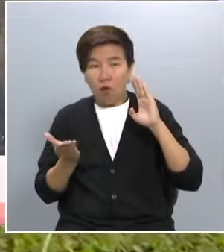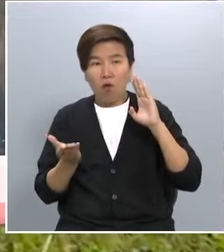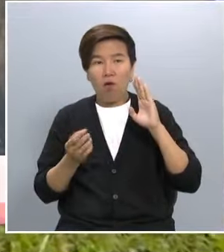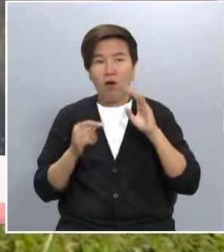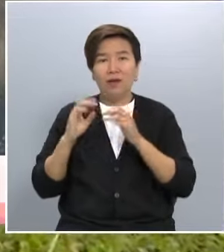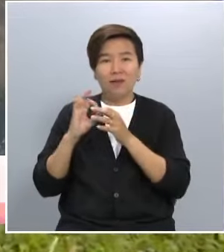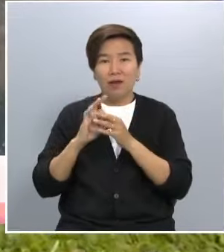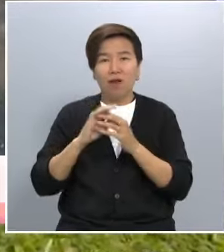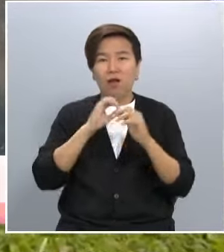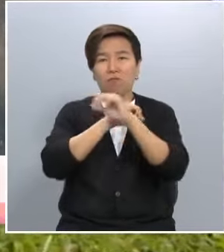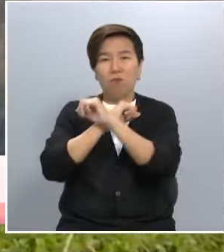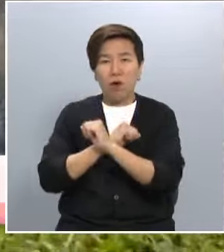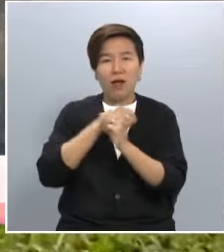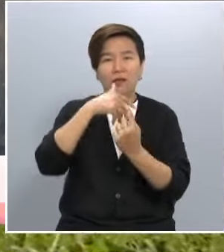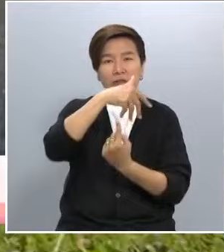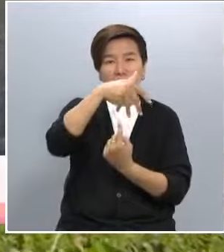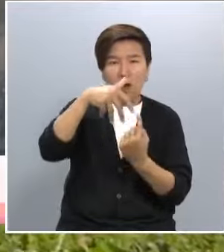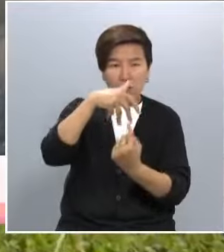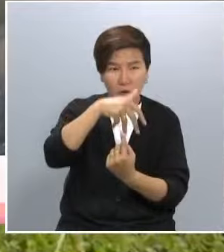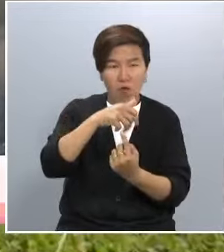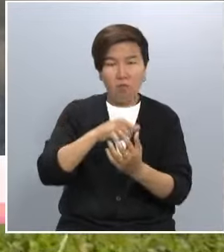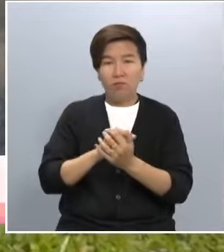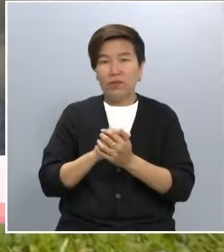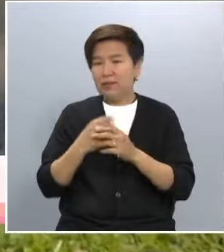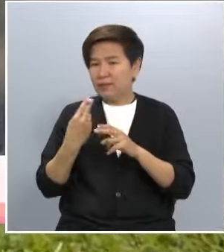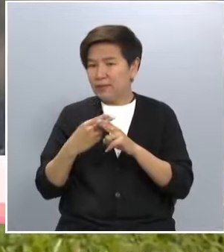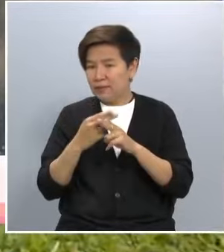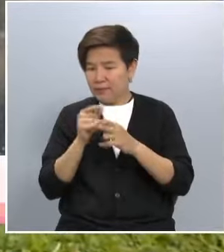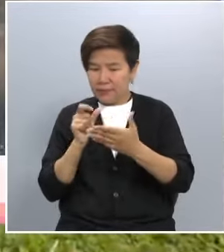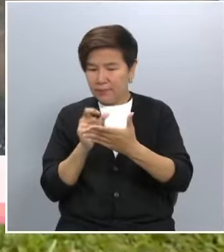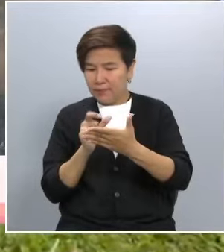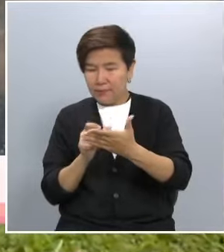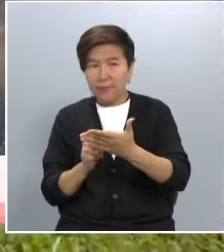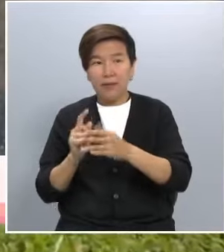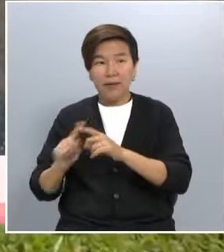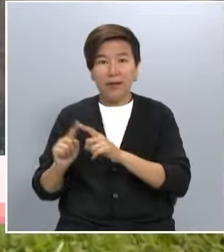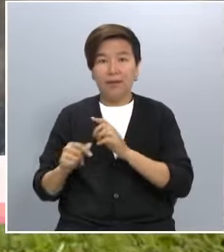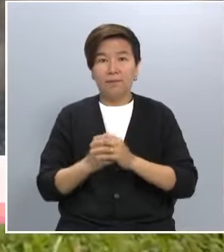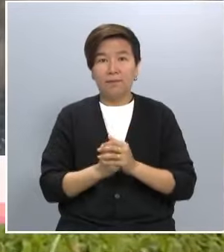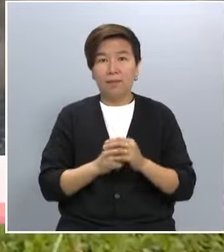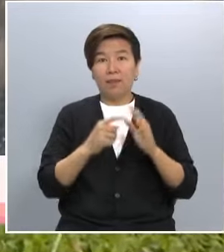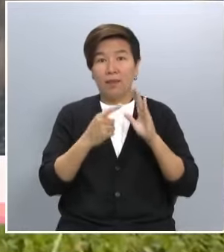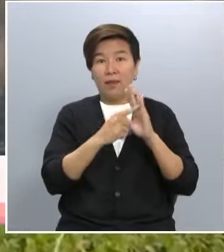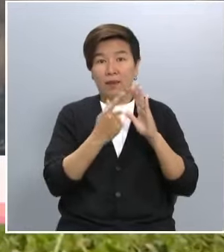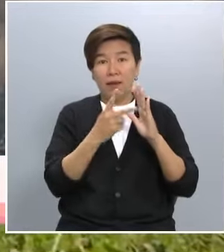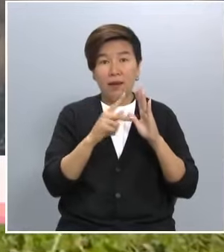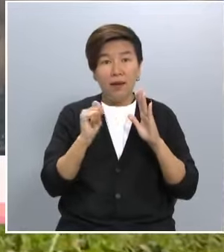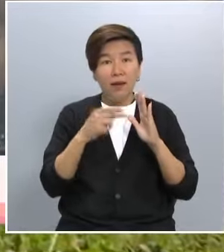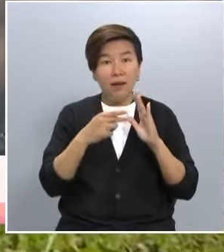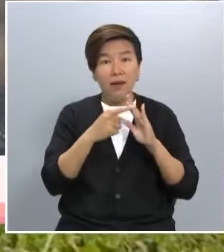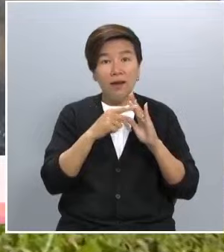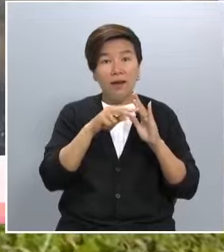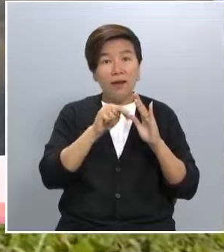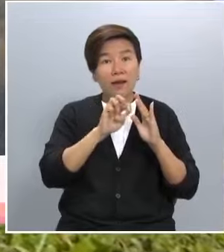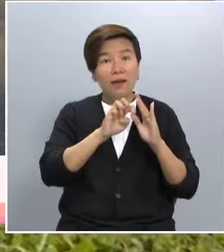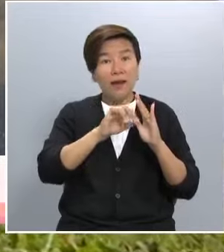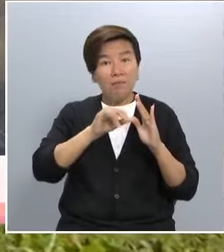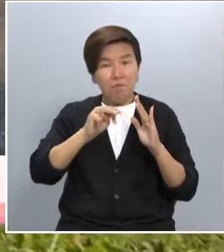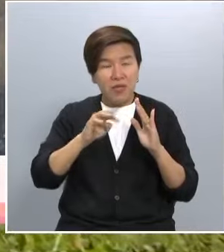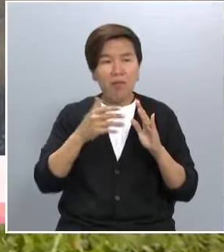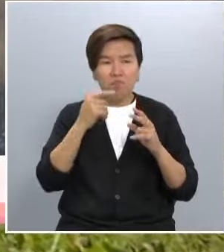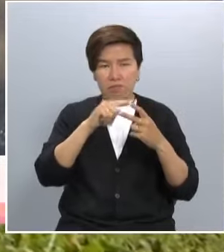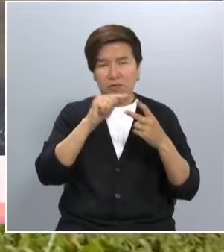ล้อมมีตัวสารที่ยื่นขอและที่เอาออกไปไม่ได้มีแคดเมียมตัวเดียวมีเอกสารการตรวจวัดวิเคราะห์ของบริษั